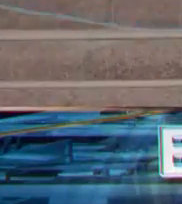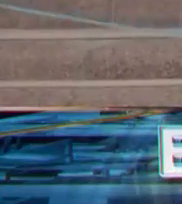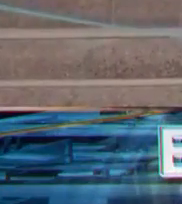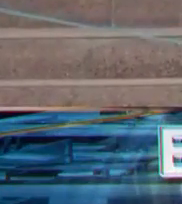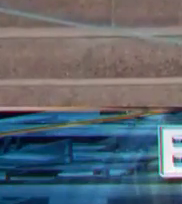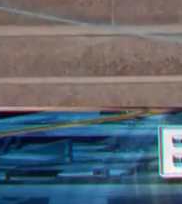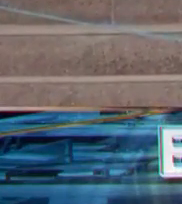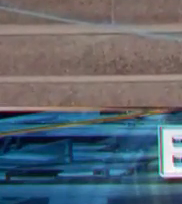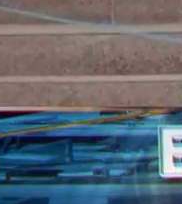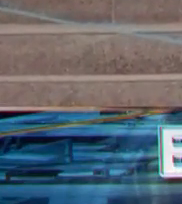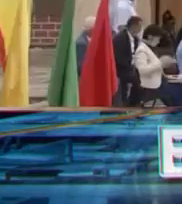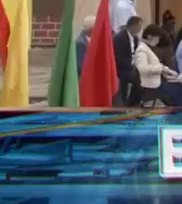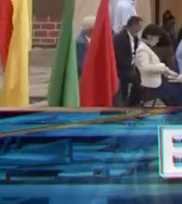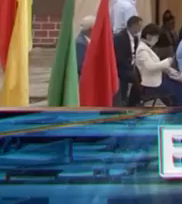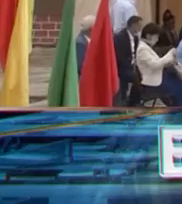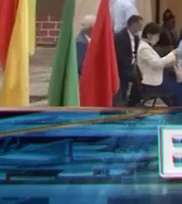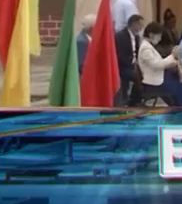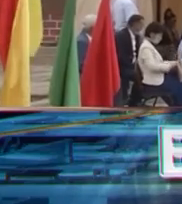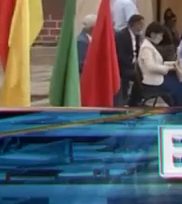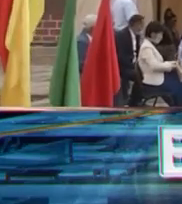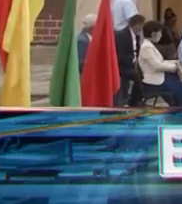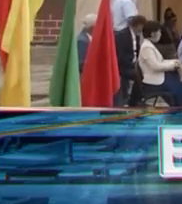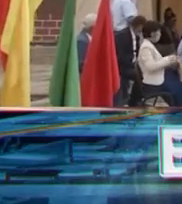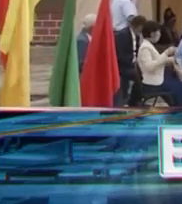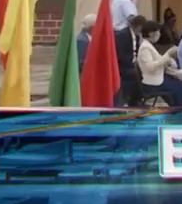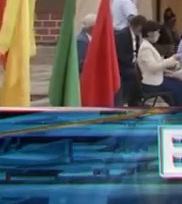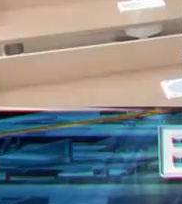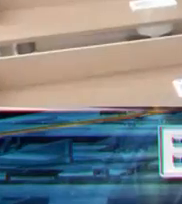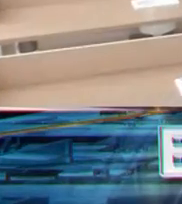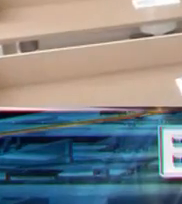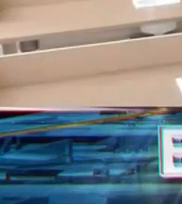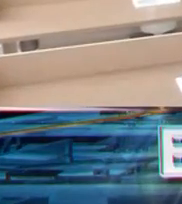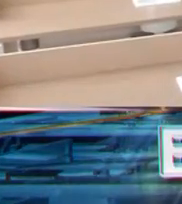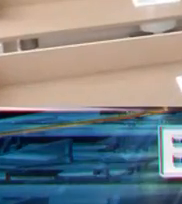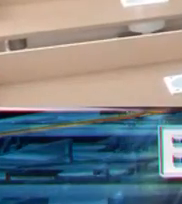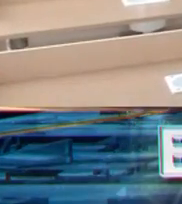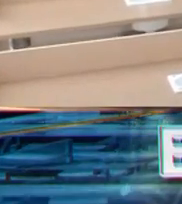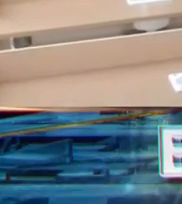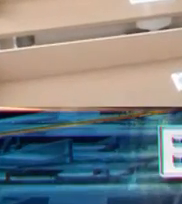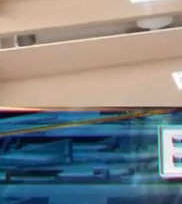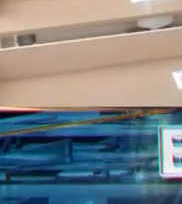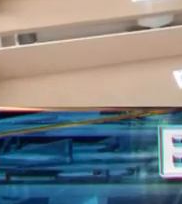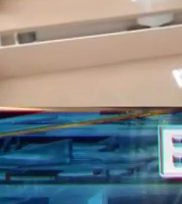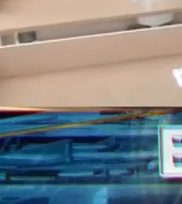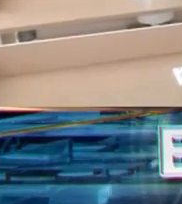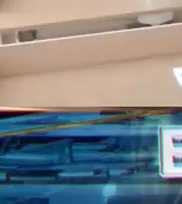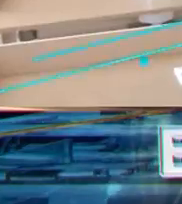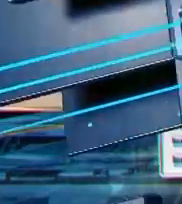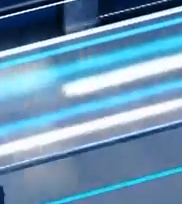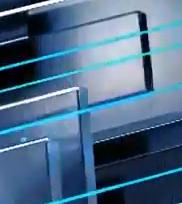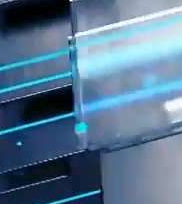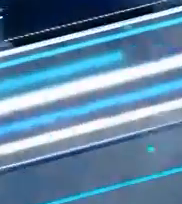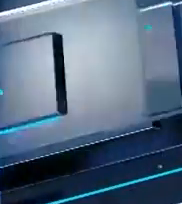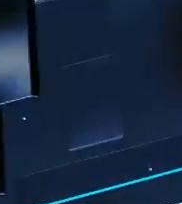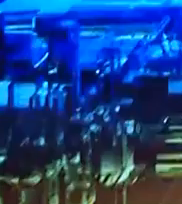Ескірген армандары орындалды. Жамбыл ауданындағы Жайсаң ауылы тұрғындары риза. 300 орындық жаңа мектеп қолданысқа берілді.